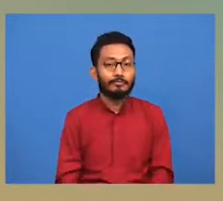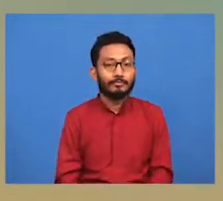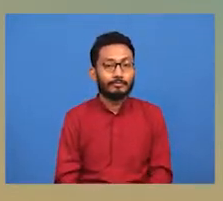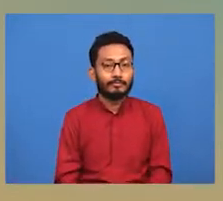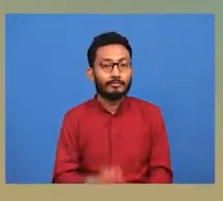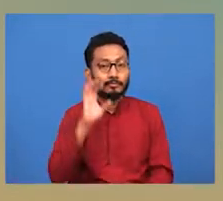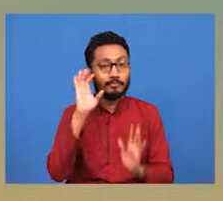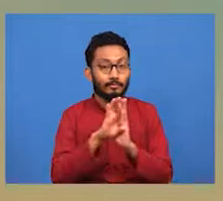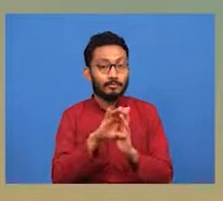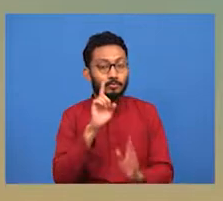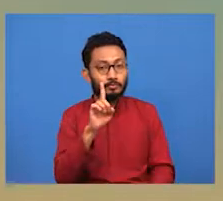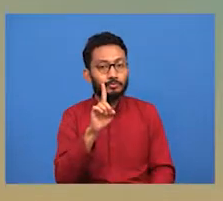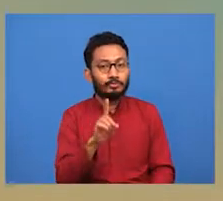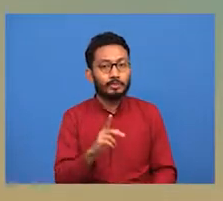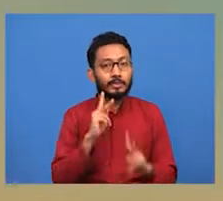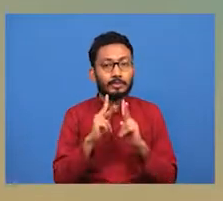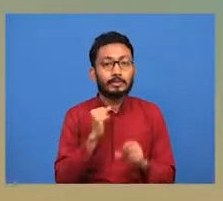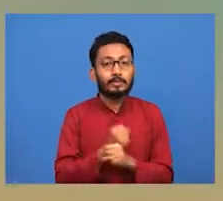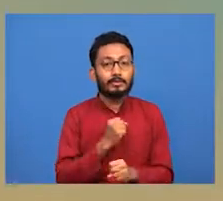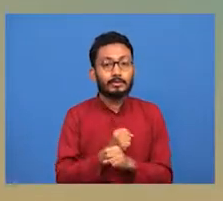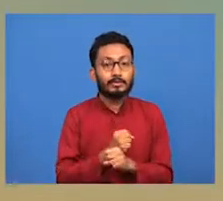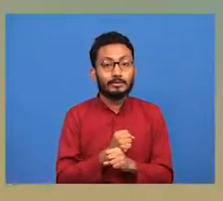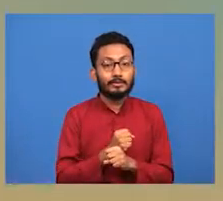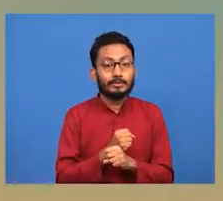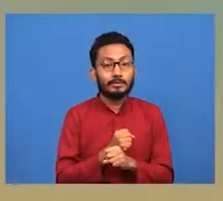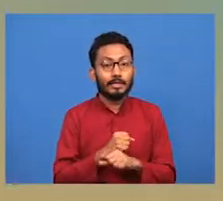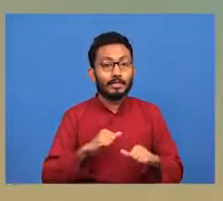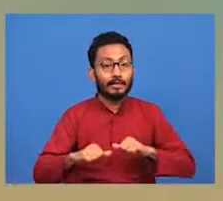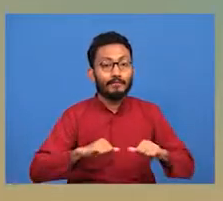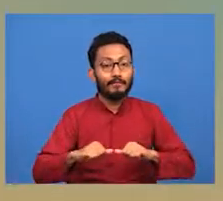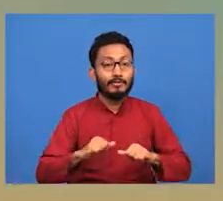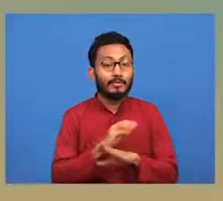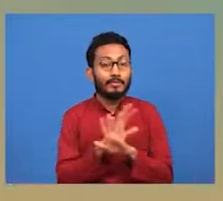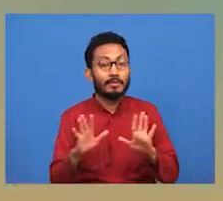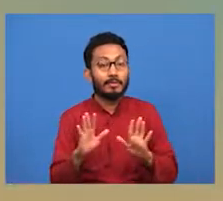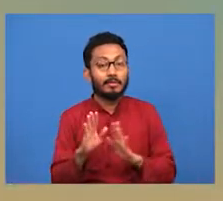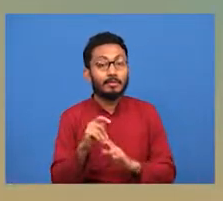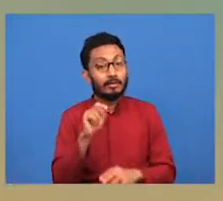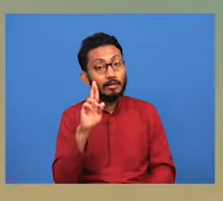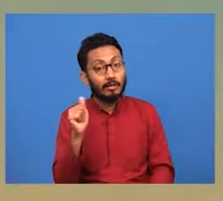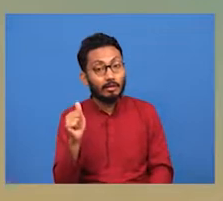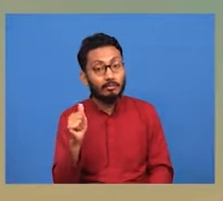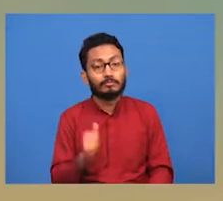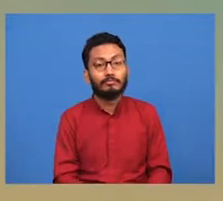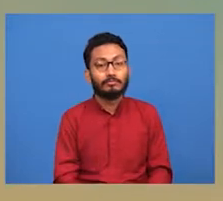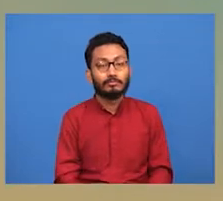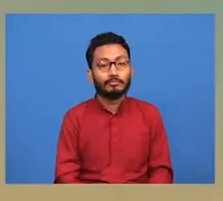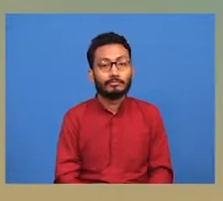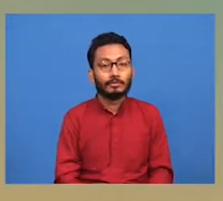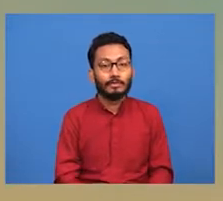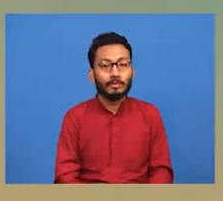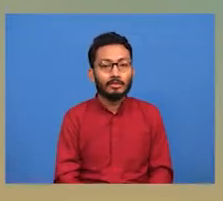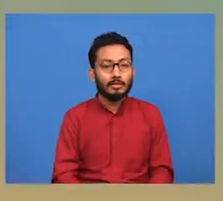Gambar pertama, kata kerja aktif transitif ialah bermain. Ayatnya, Ali